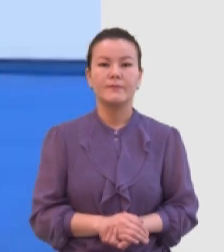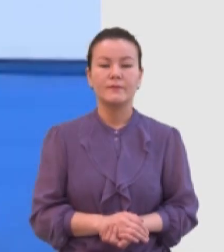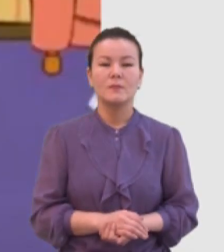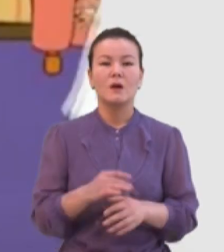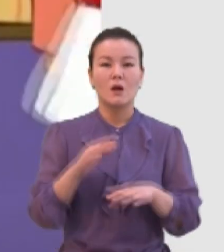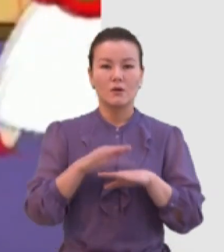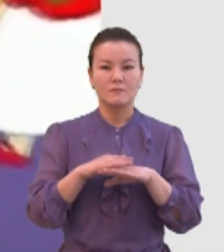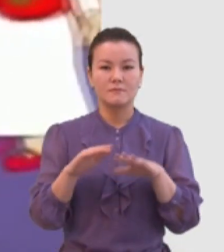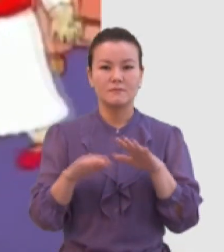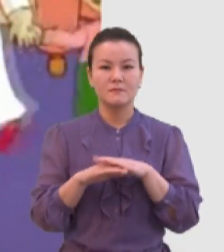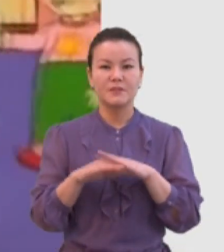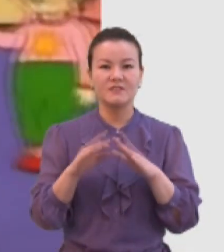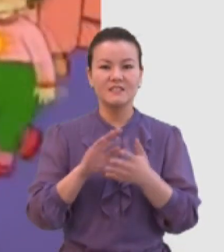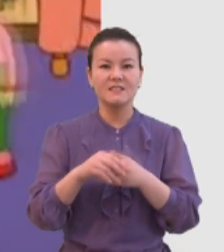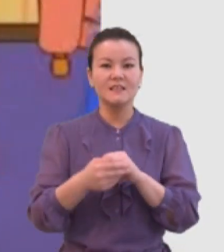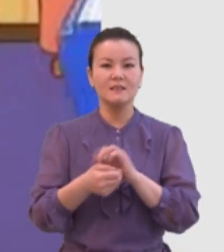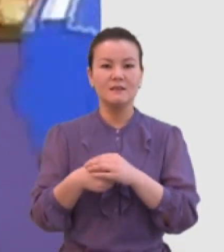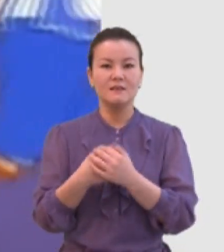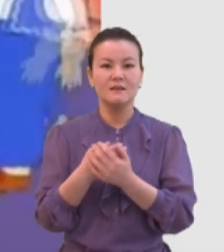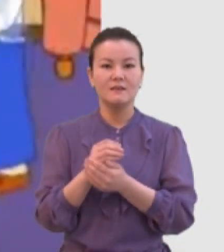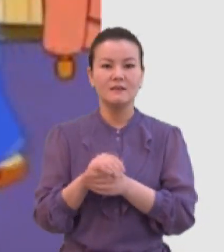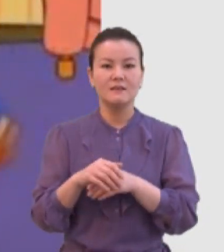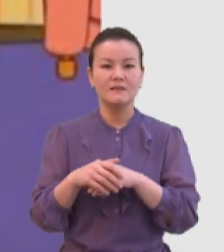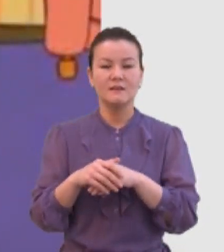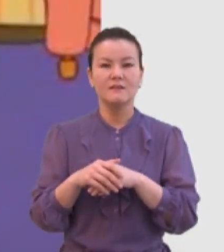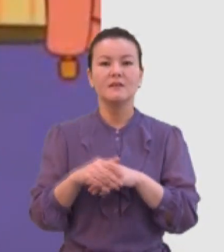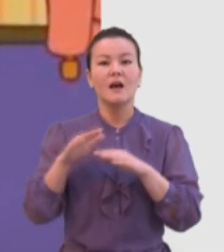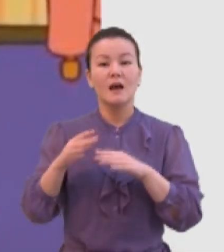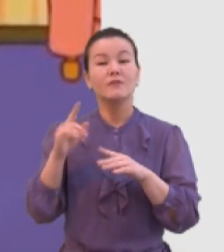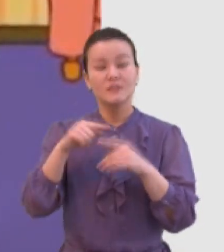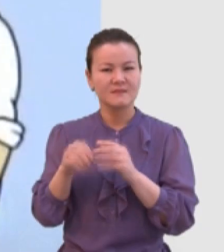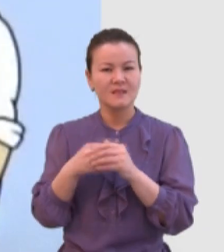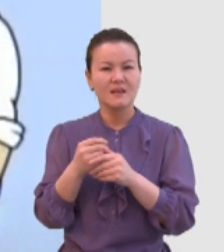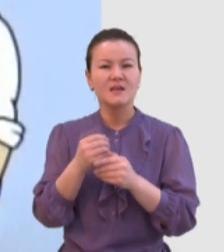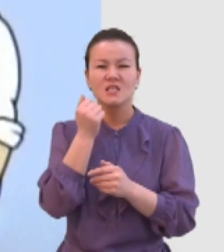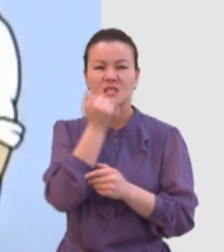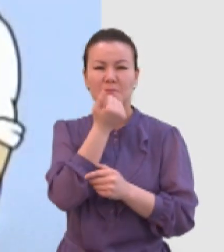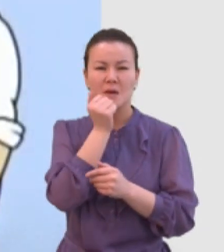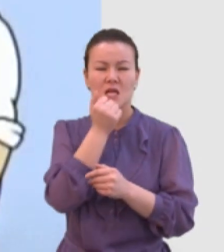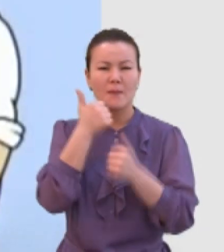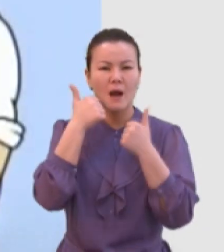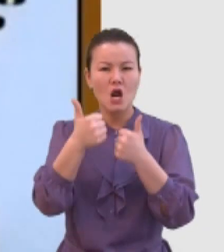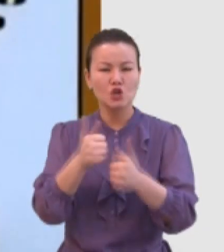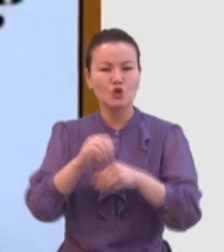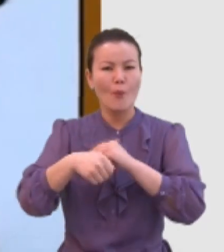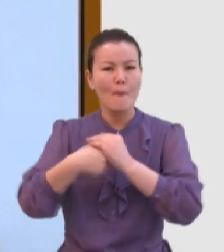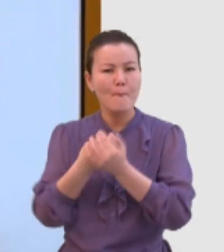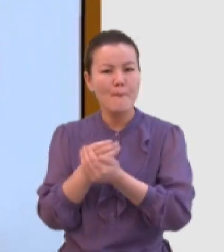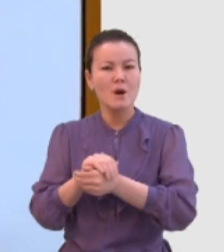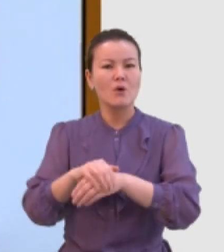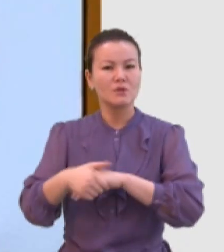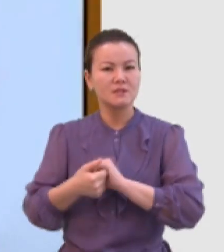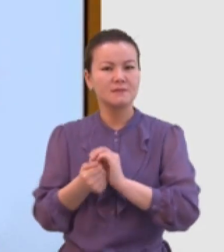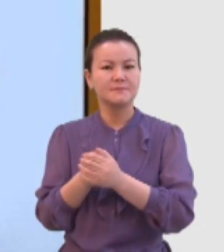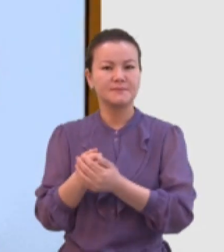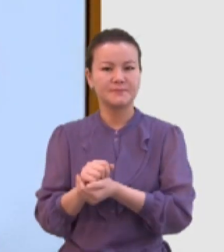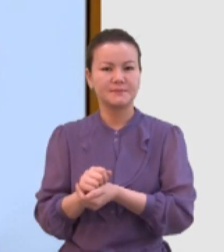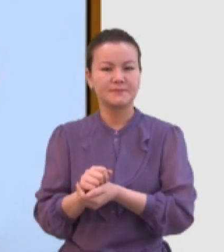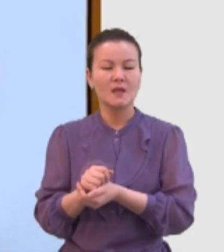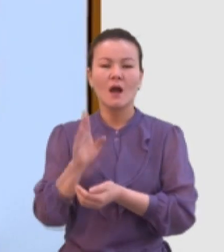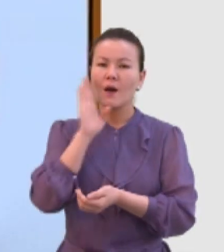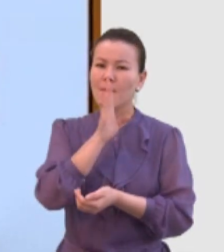жерде колдонулуп жатат? Курчак театрына кантип барууну жолун сурап жатат, Кантип барсам болот,